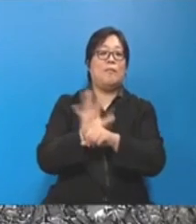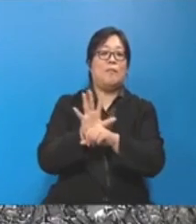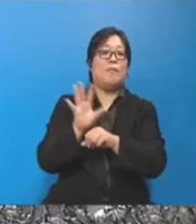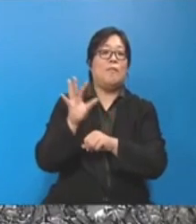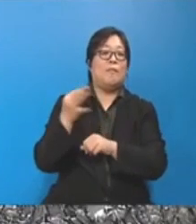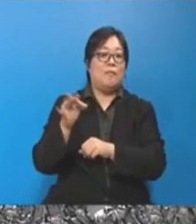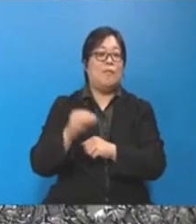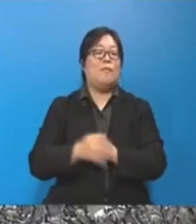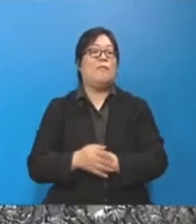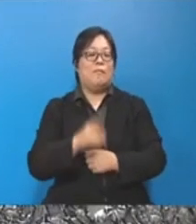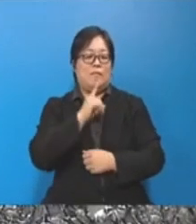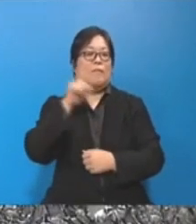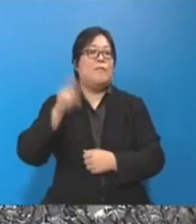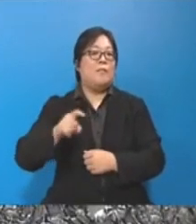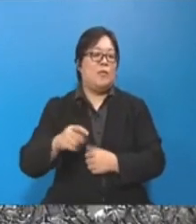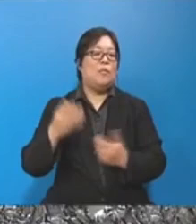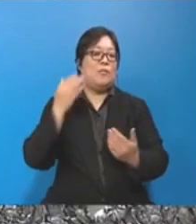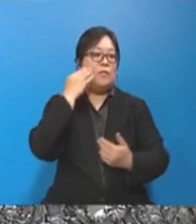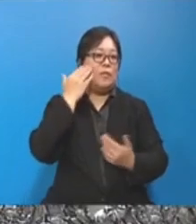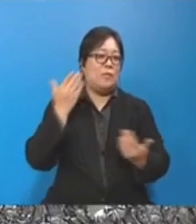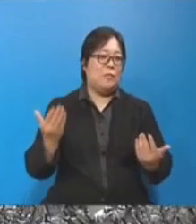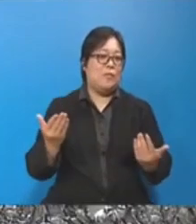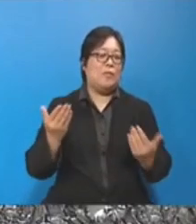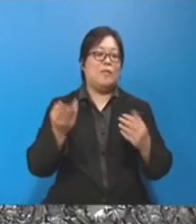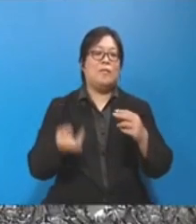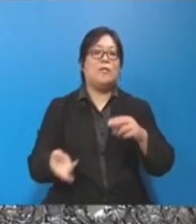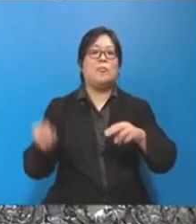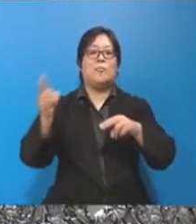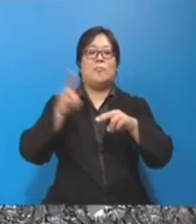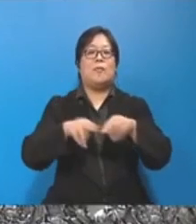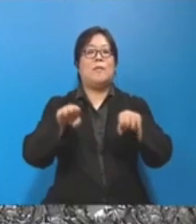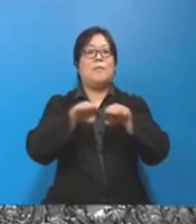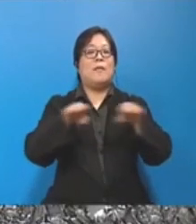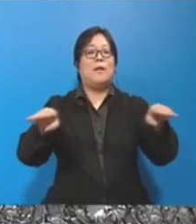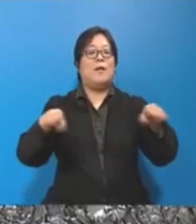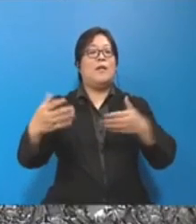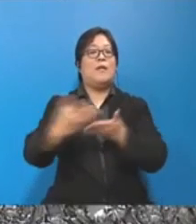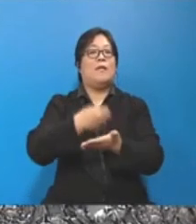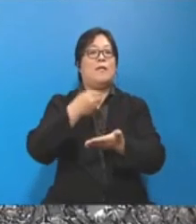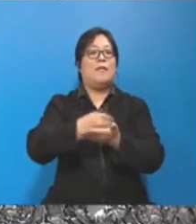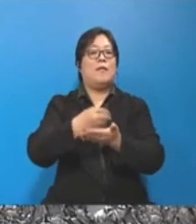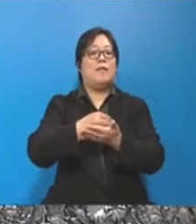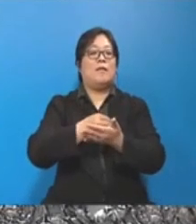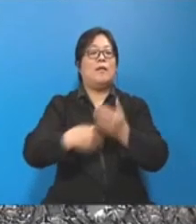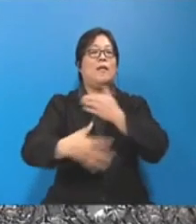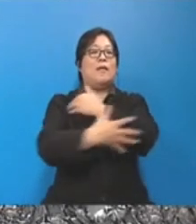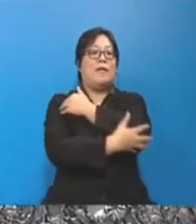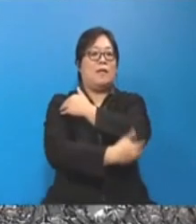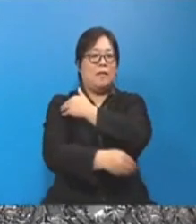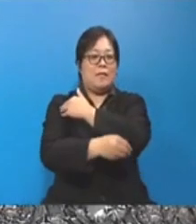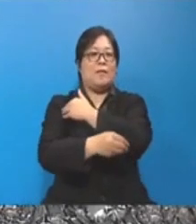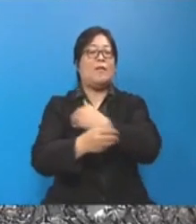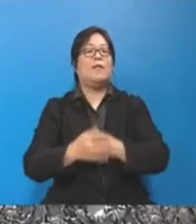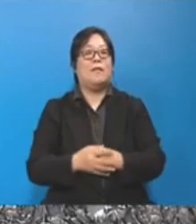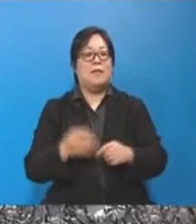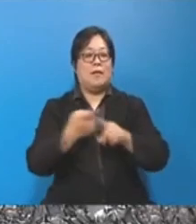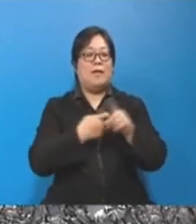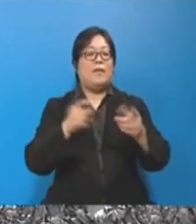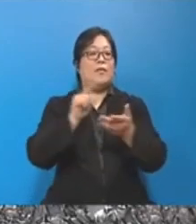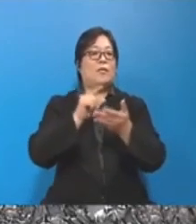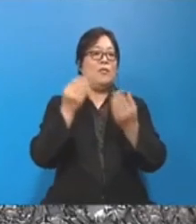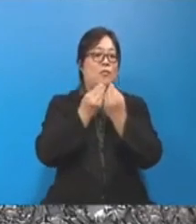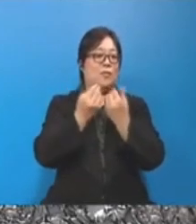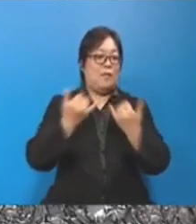make perlunya diambil ke peningkatan paras akan garis kemiskinan step ada kadar